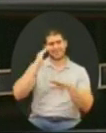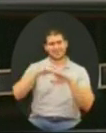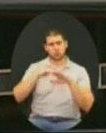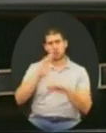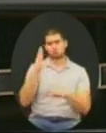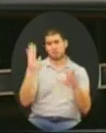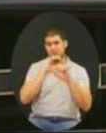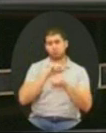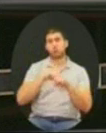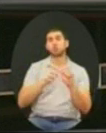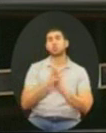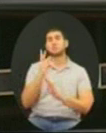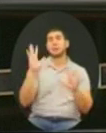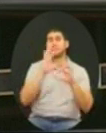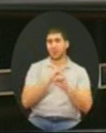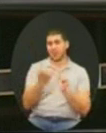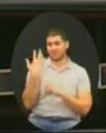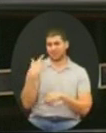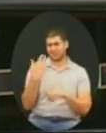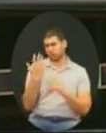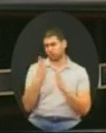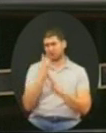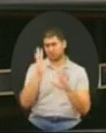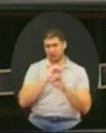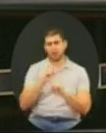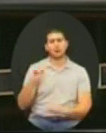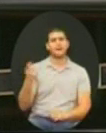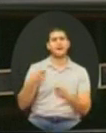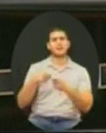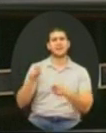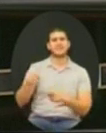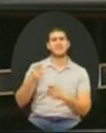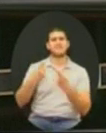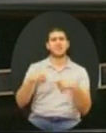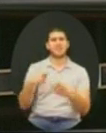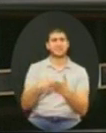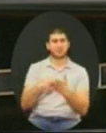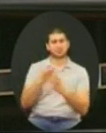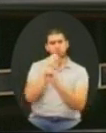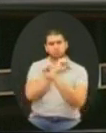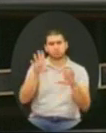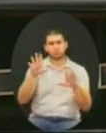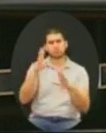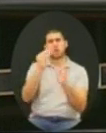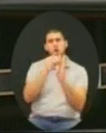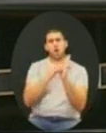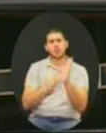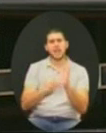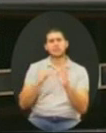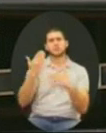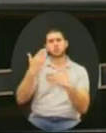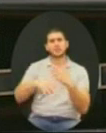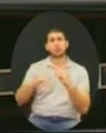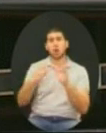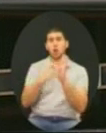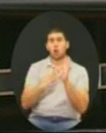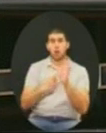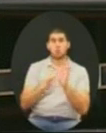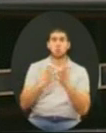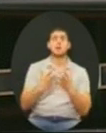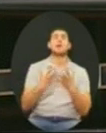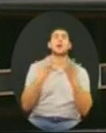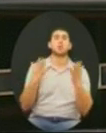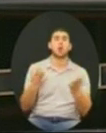בלילה, בשעה 12 בלילה, כמעט לקראת חצות, מקבלים חברי הכנסת של ועדת הכספים את הנוסח הסופי של חוק מאוד מאוד בחצות. גדול.